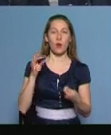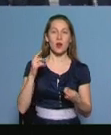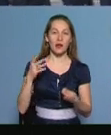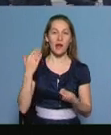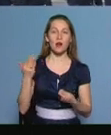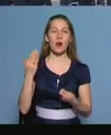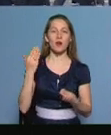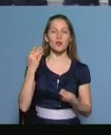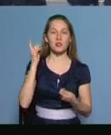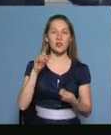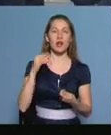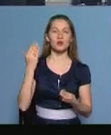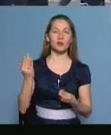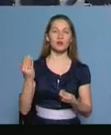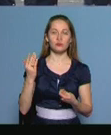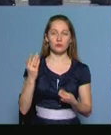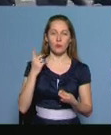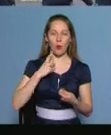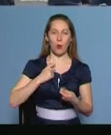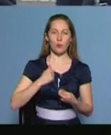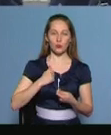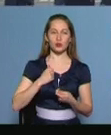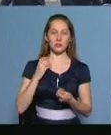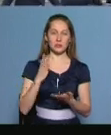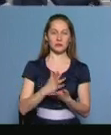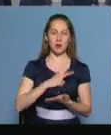вы знаете, это кавалер 3 орденов мужества. Вот.